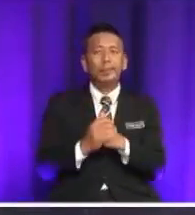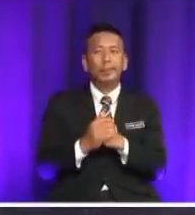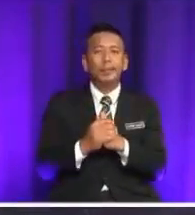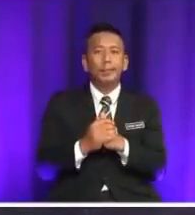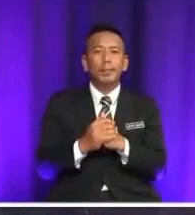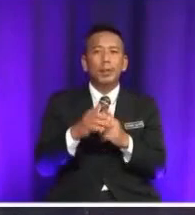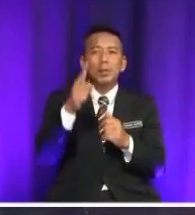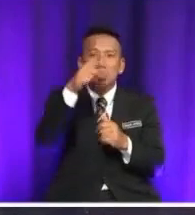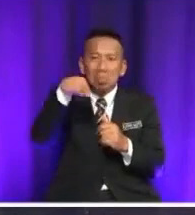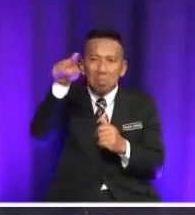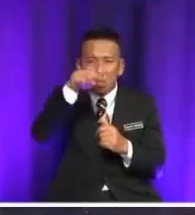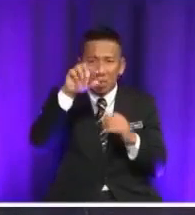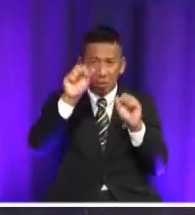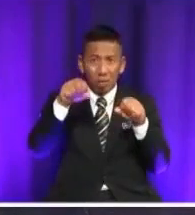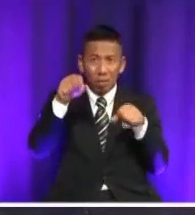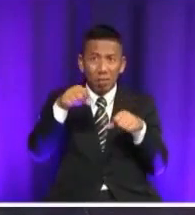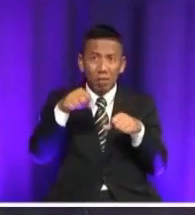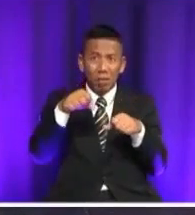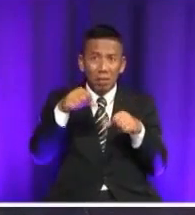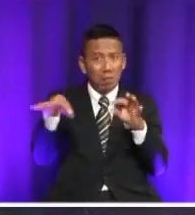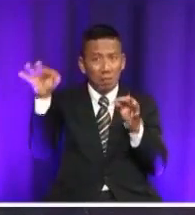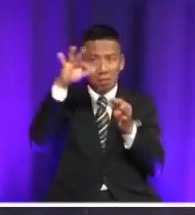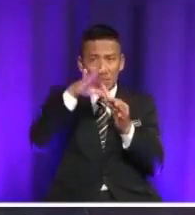saya coba yang bulat-bulat boleh kau bulat